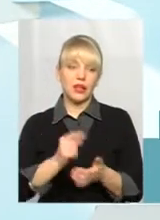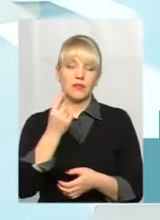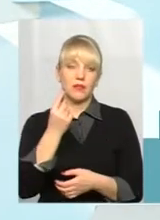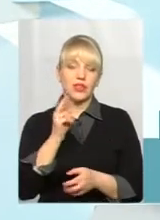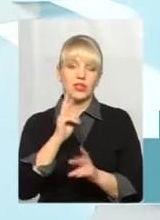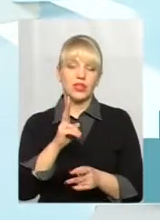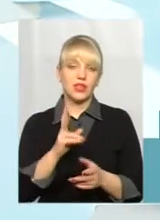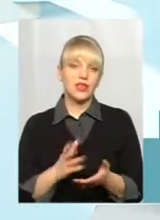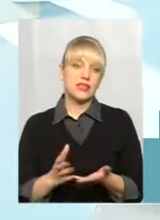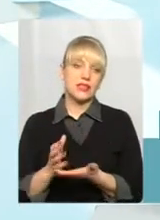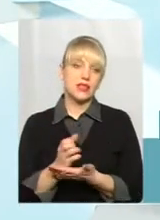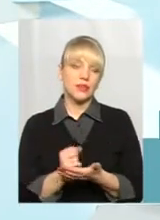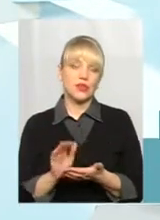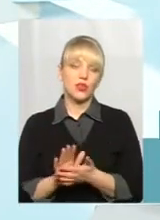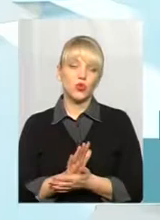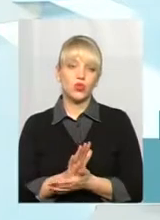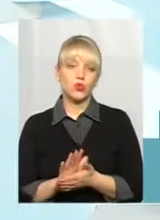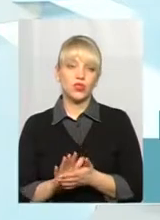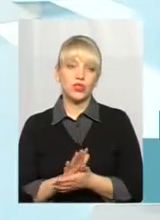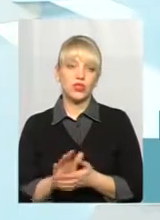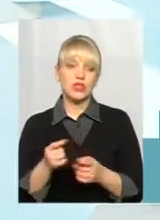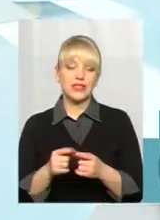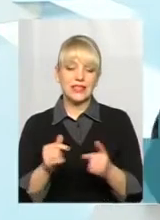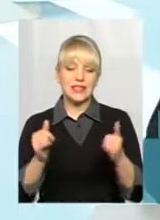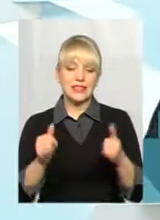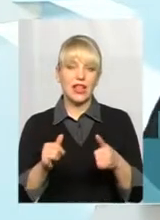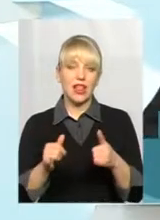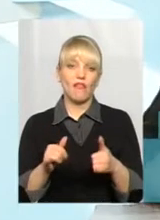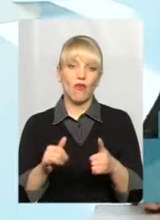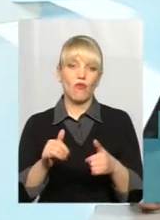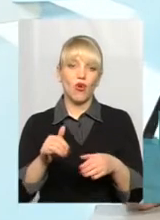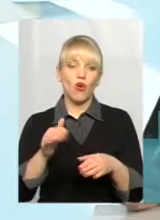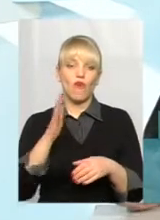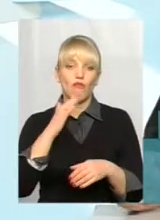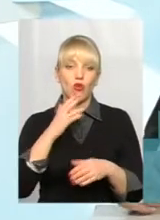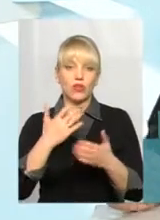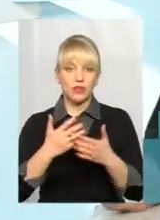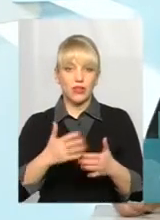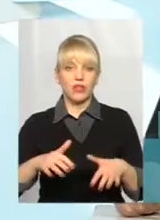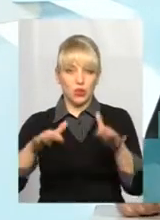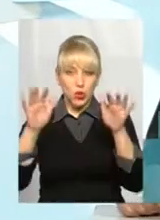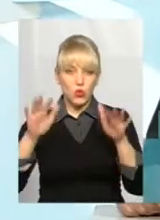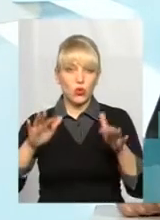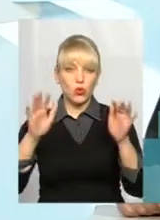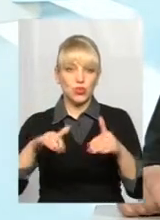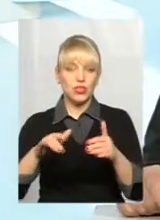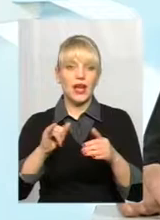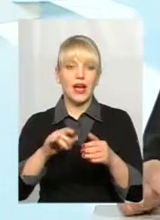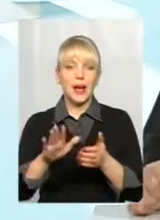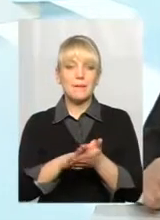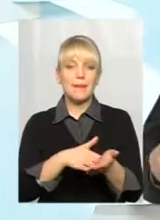як зібрати і очистити цю зливову воду. Навіть на дорозі дощі підуть. Мастило, воно